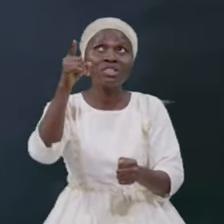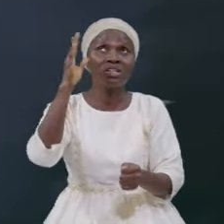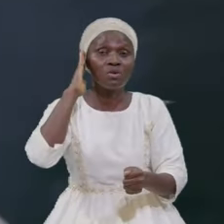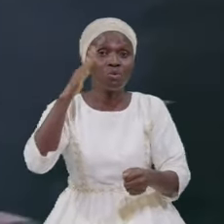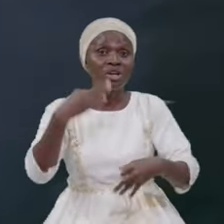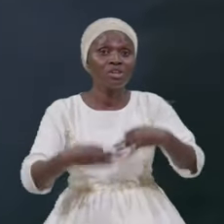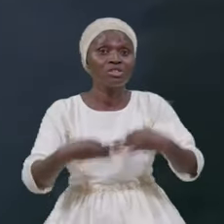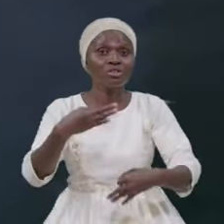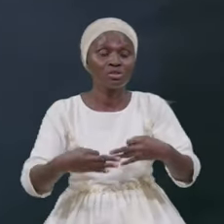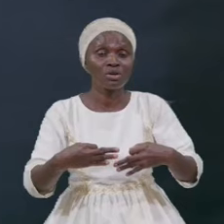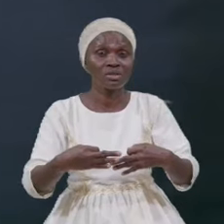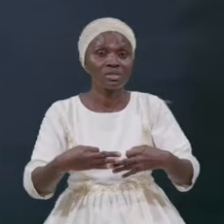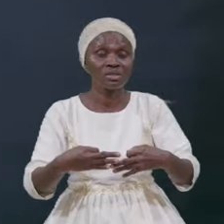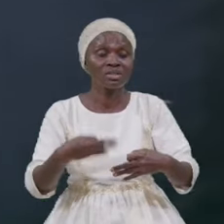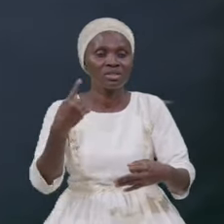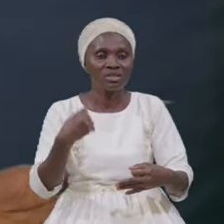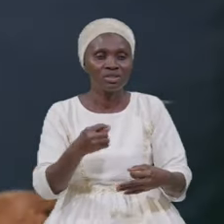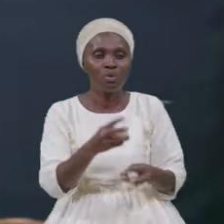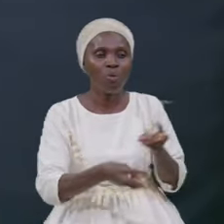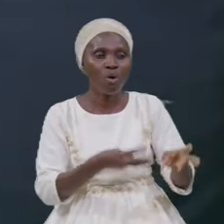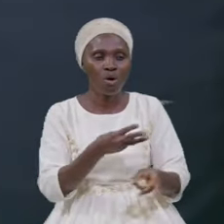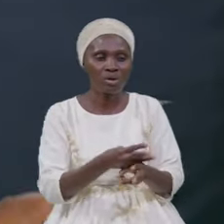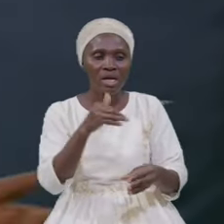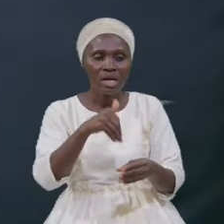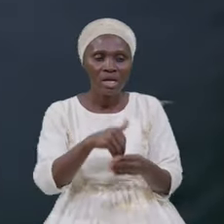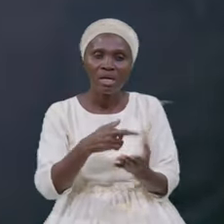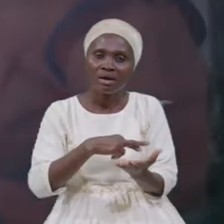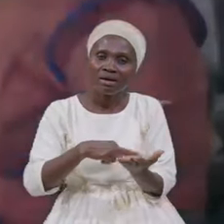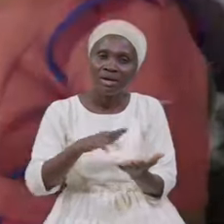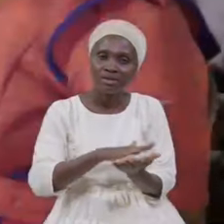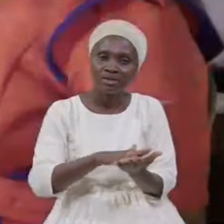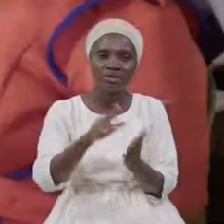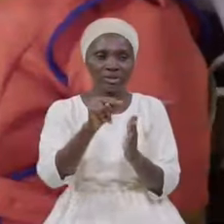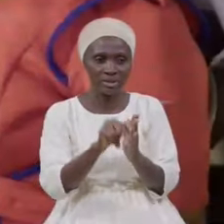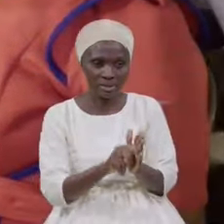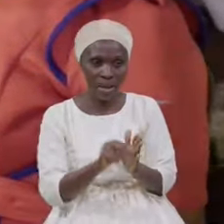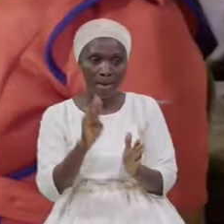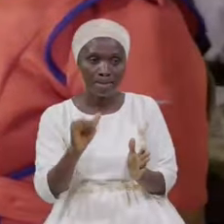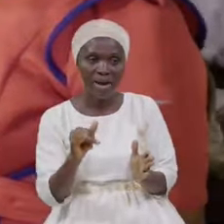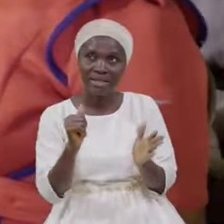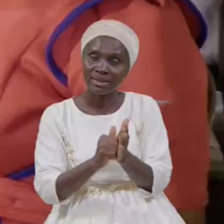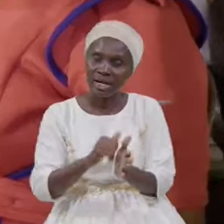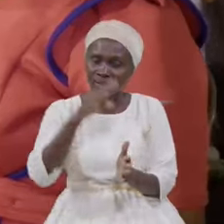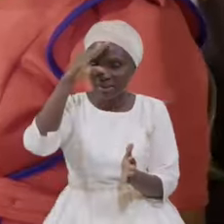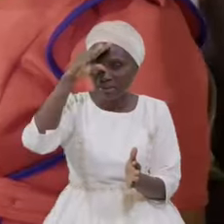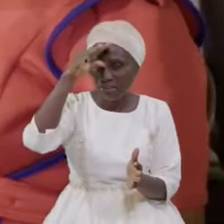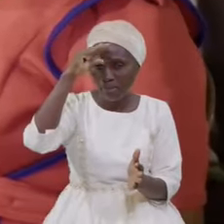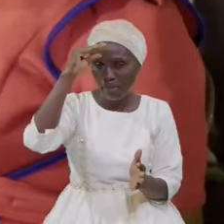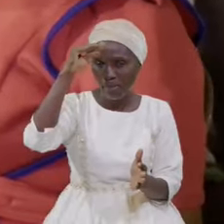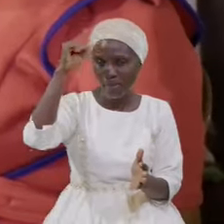le monde selon la justice, par l'homme qu'il a